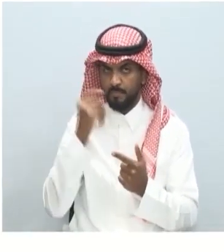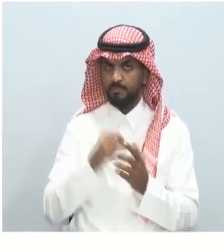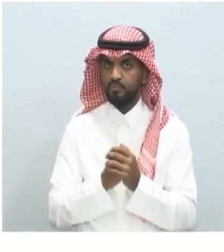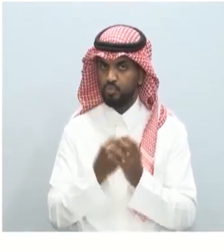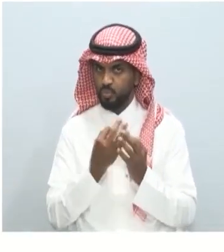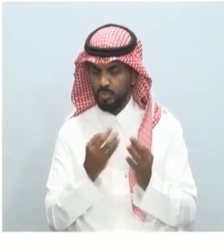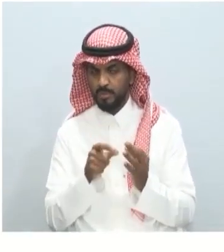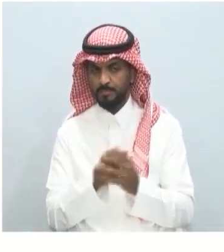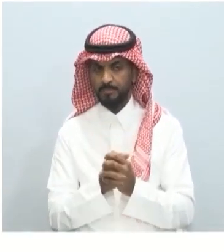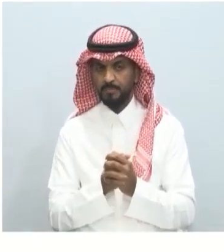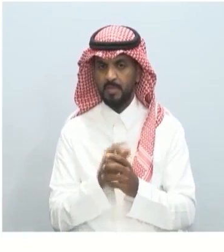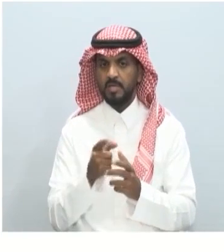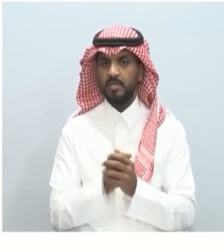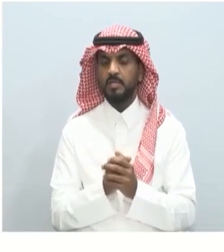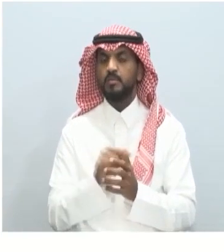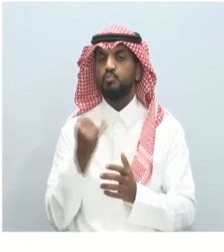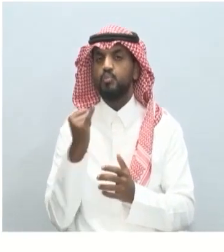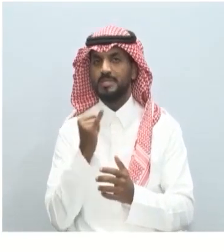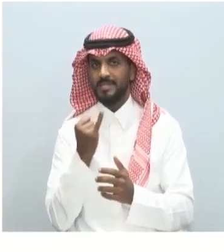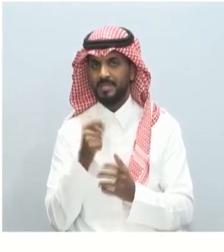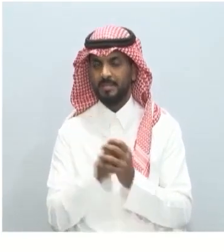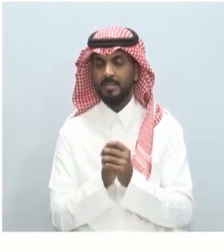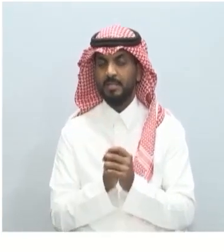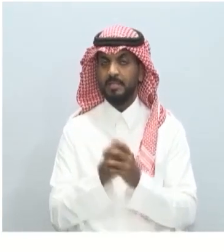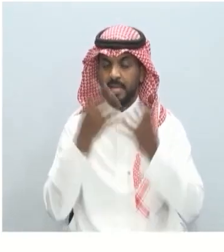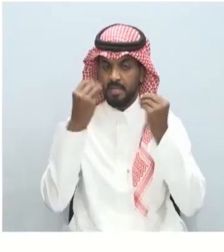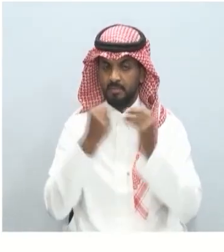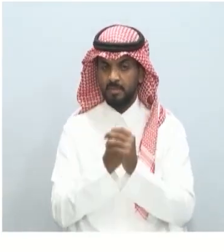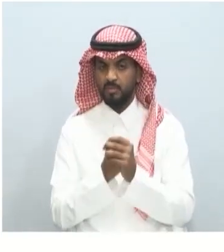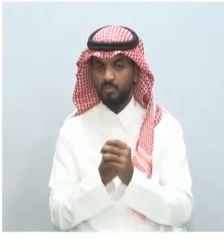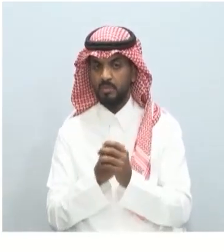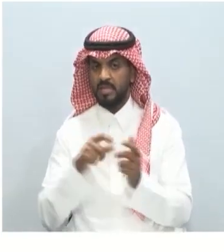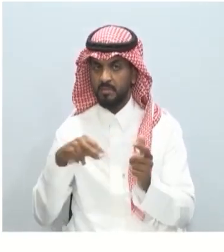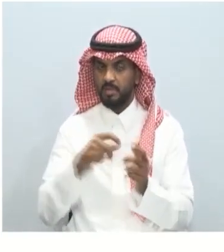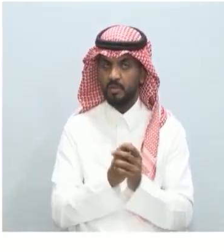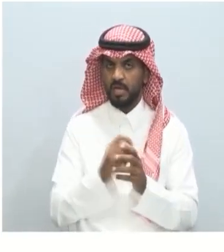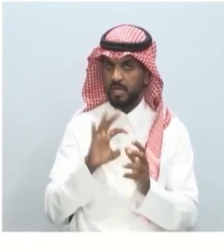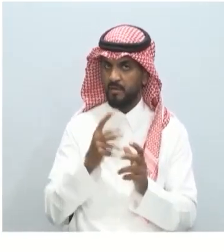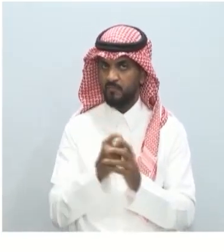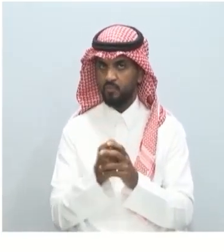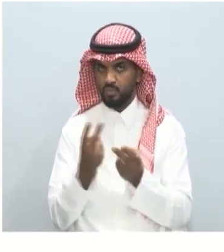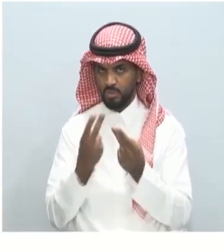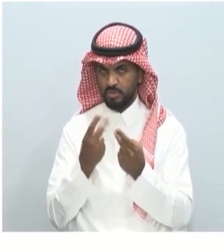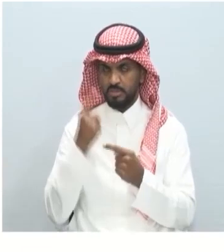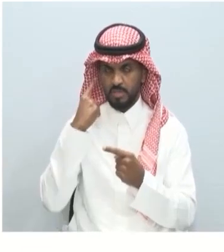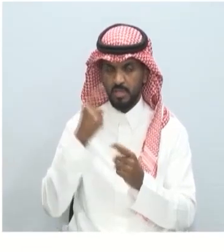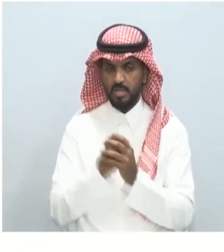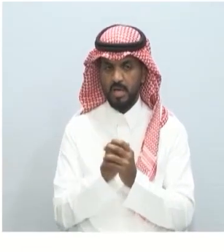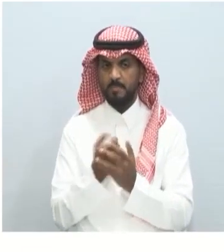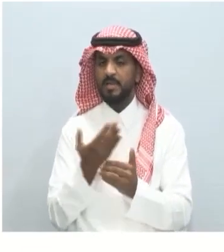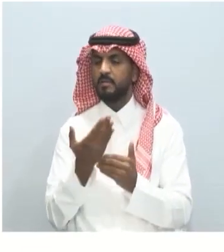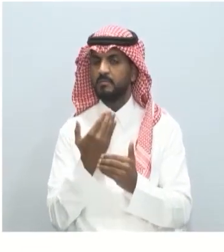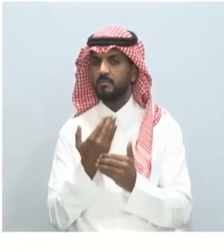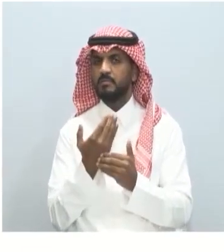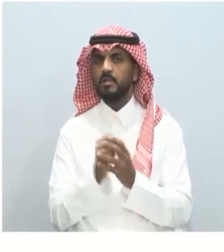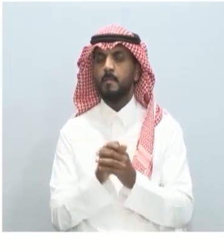ذلك يتعين على المؤسسات التعليميه ان تعلم من يرتادها كيف يجيد الاصغاء قبل ان تعلمه روب المعرفه لان